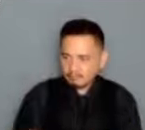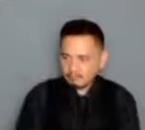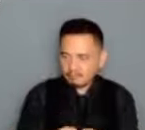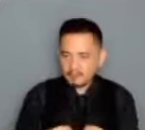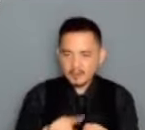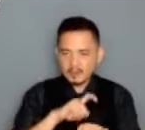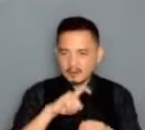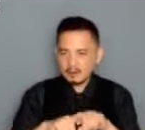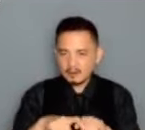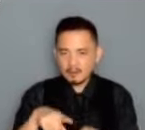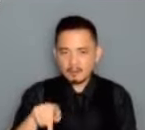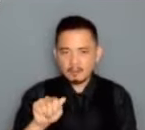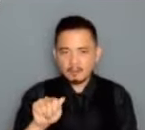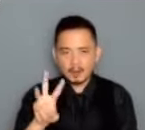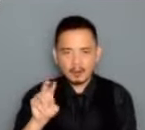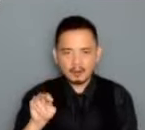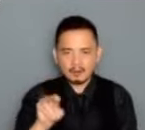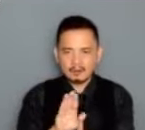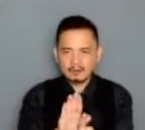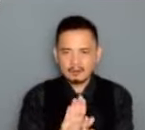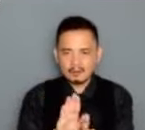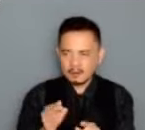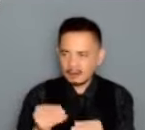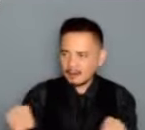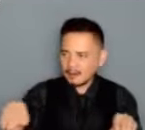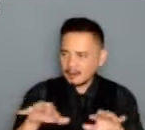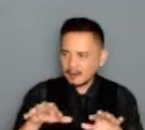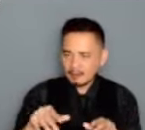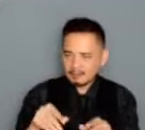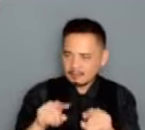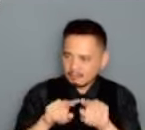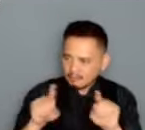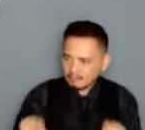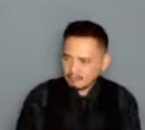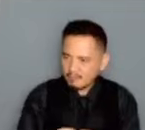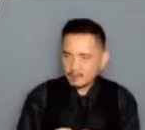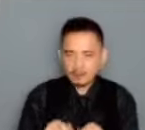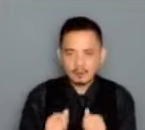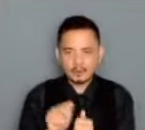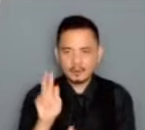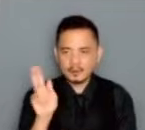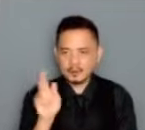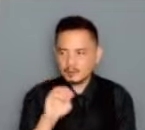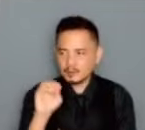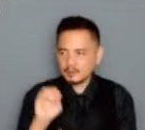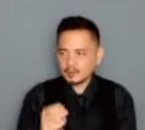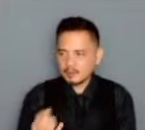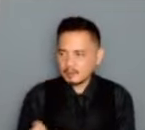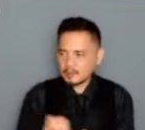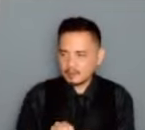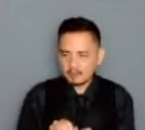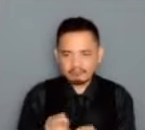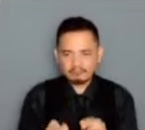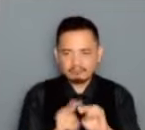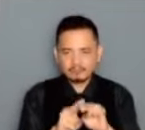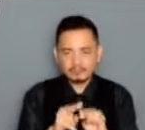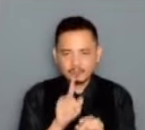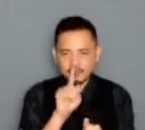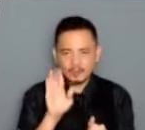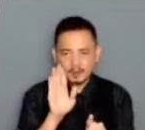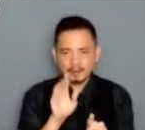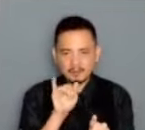lupa na may pangakong 10% interest kasi yun yung pangako ng itong mga grupo na to doon sa